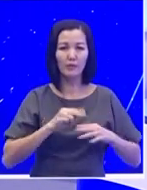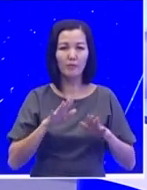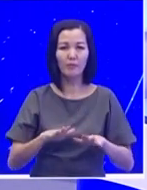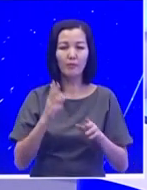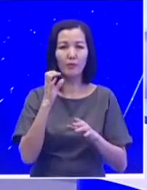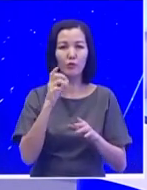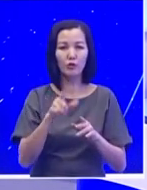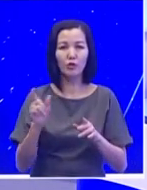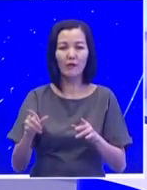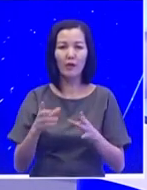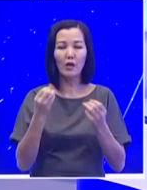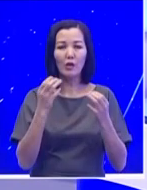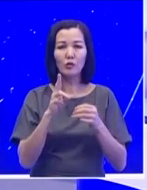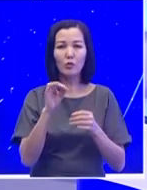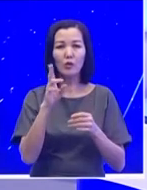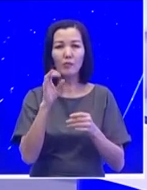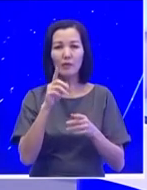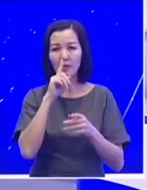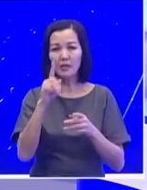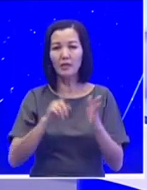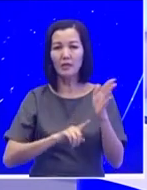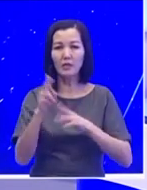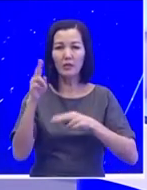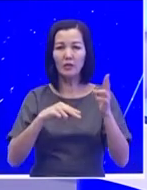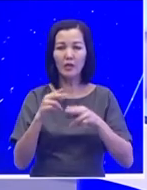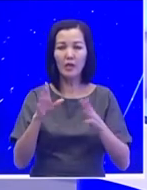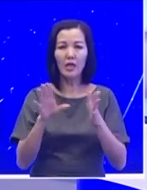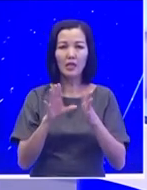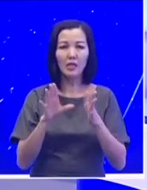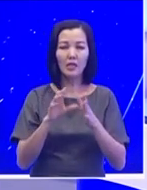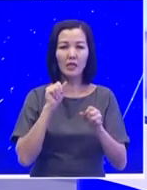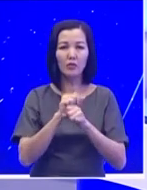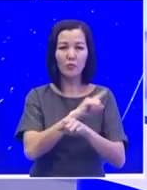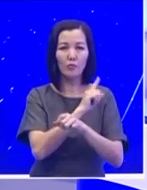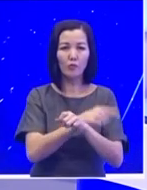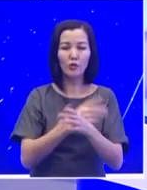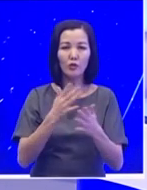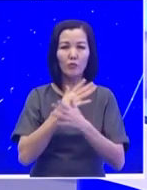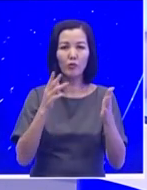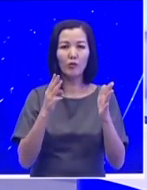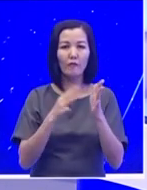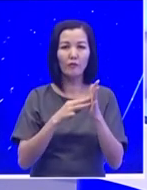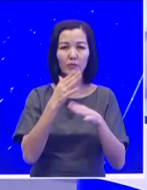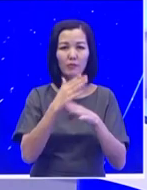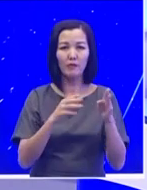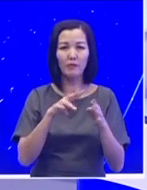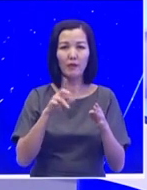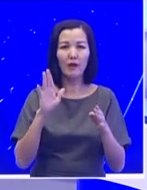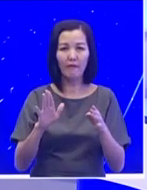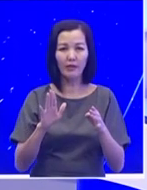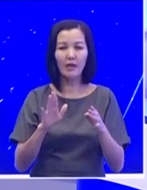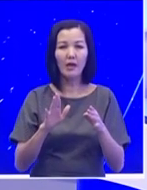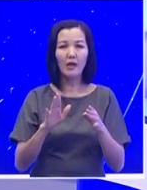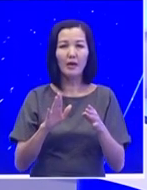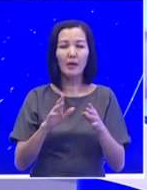человек. Помимо этого, в Куренбельской долине начнется строительство гидроэлектростанции мощностью более 8,5 мегаватт. Расположится